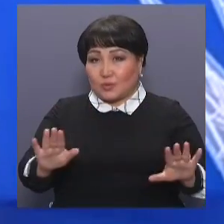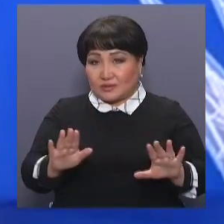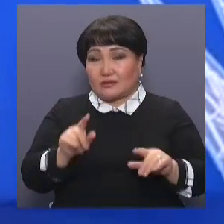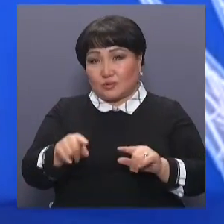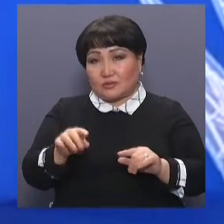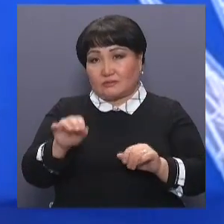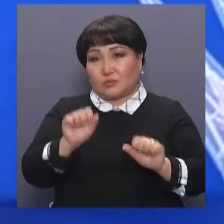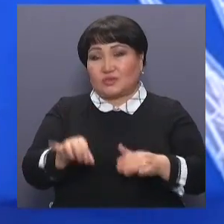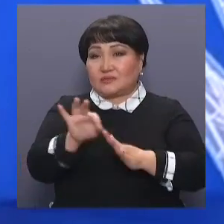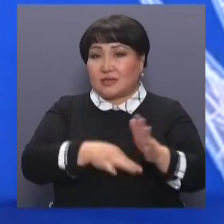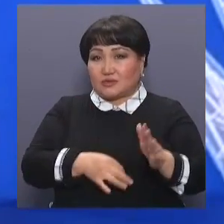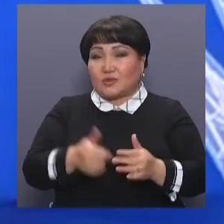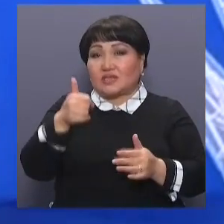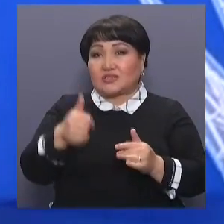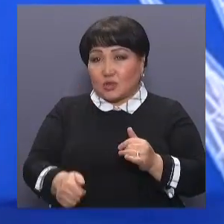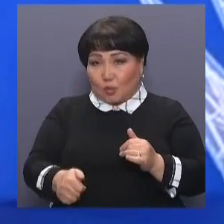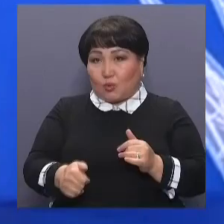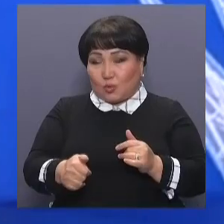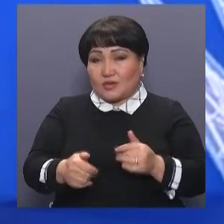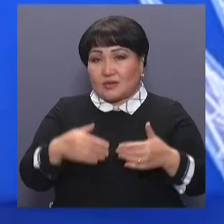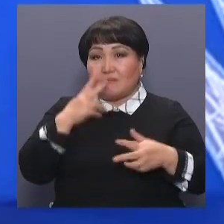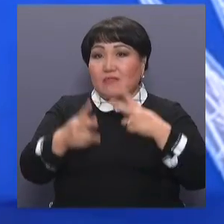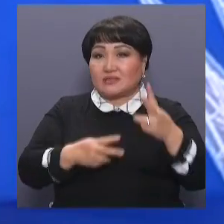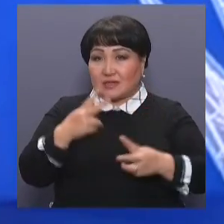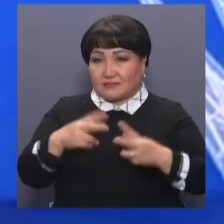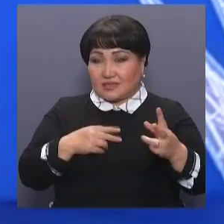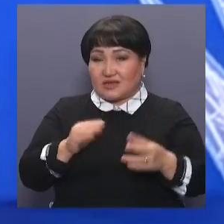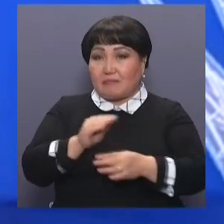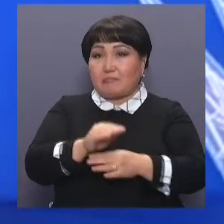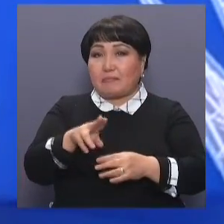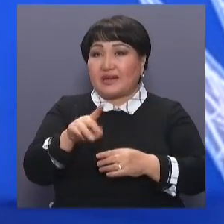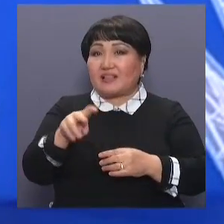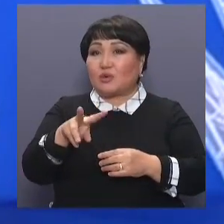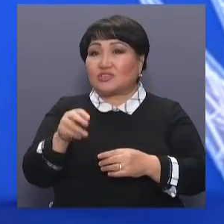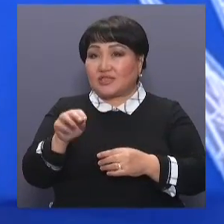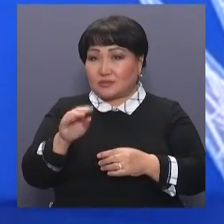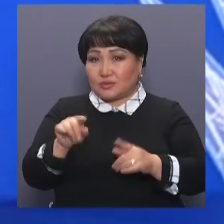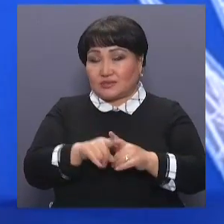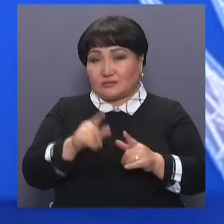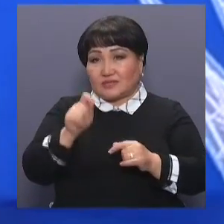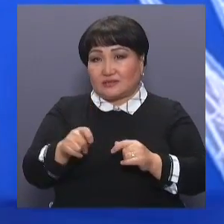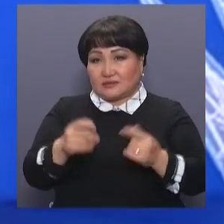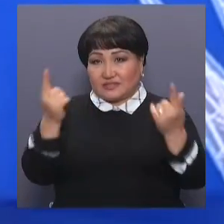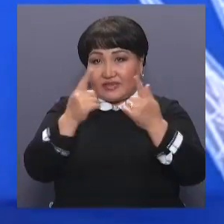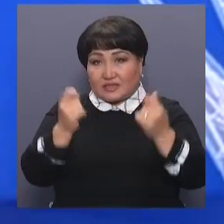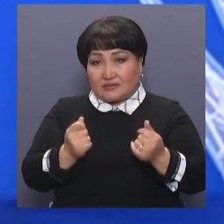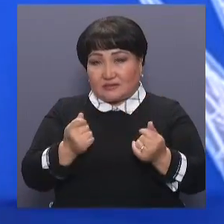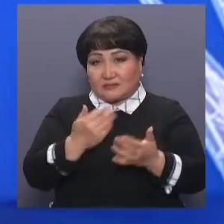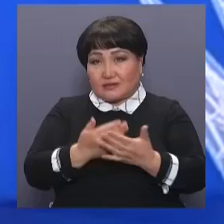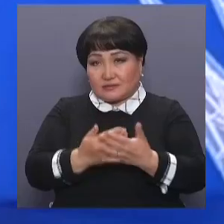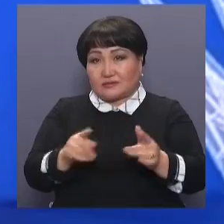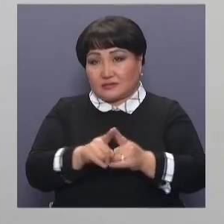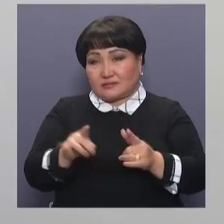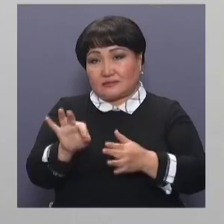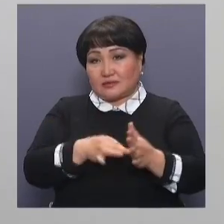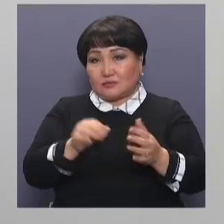сразу же нажать кнопку «Пожаловаться» в нашем приложении, указать необходимые сведения, и мы сразу же будем, как говорится,